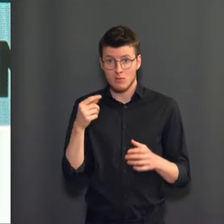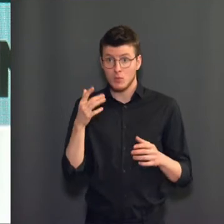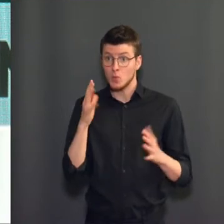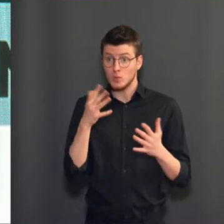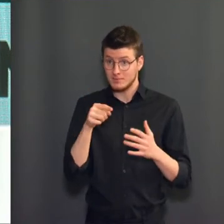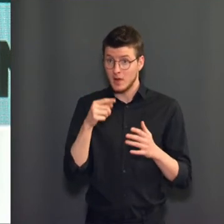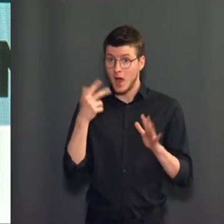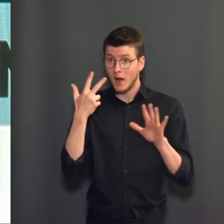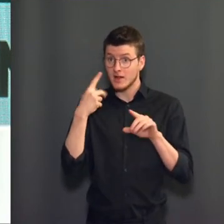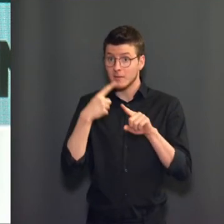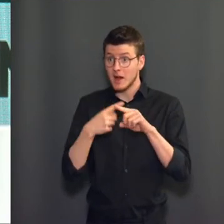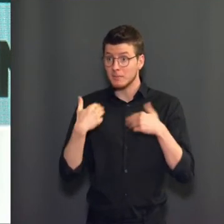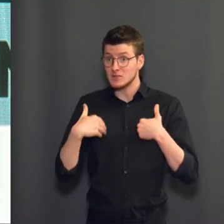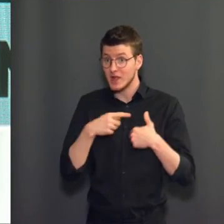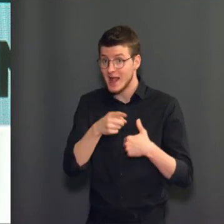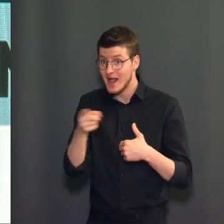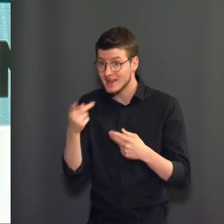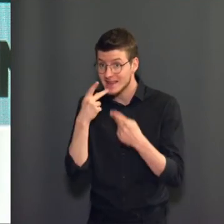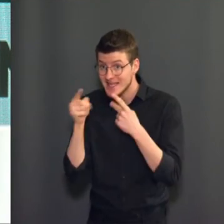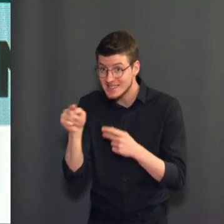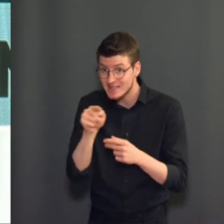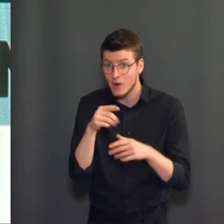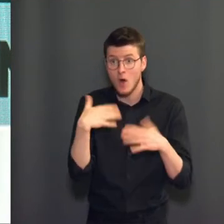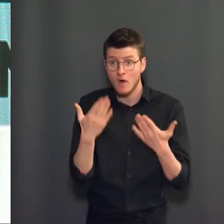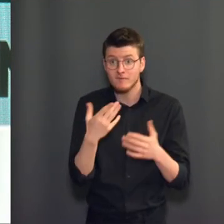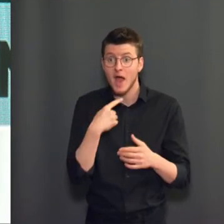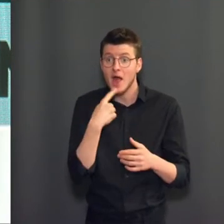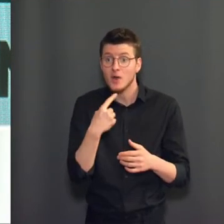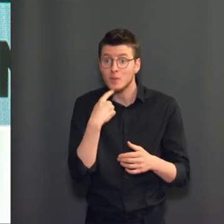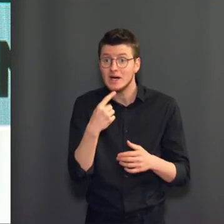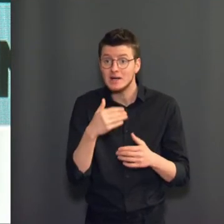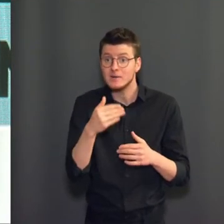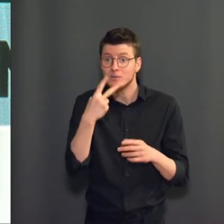2 testen per week en dit gedurende 4 weken